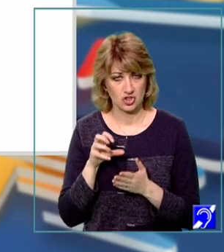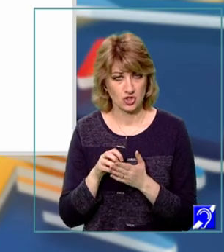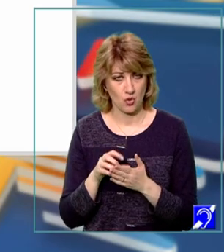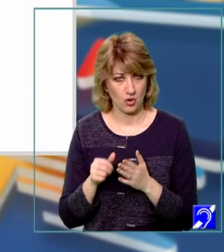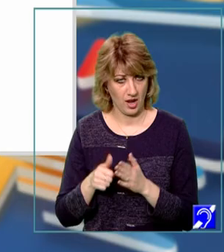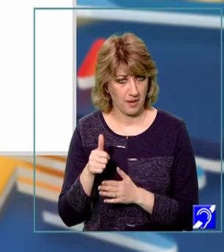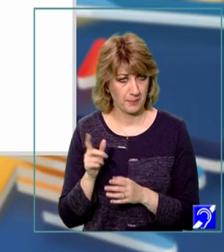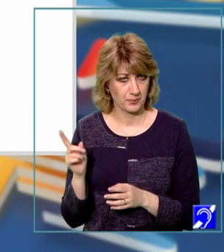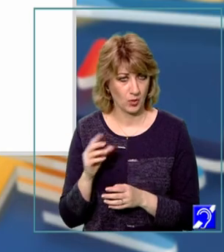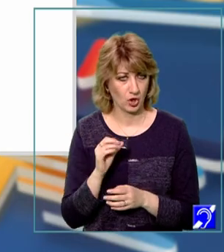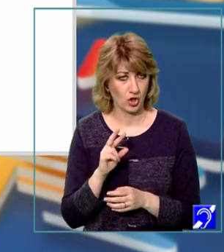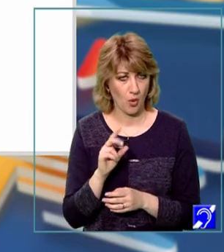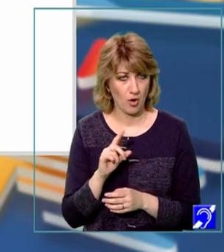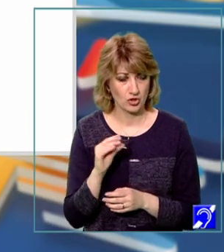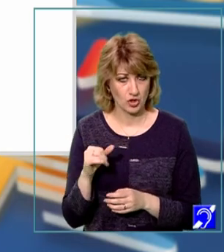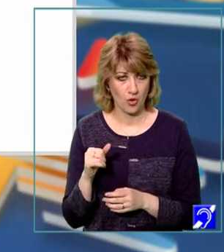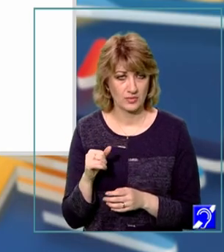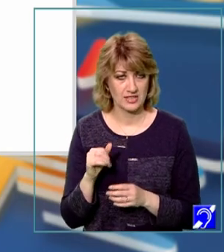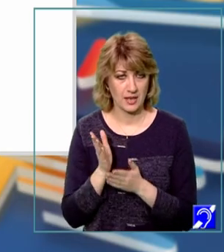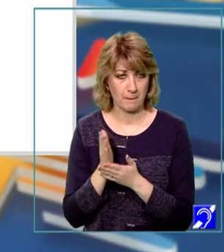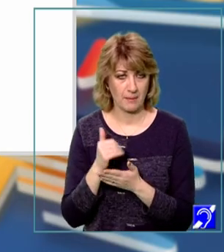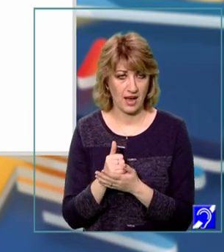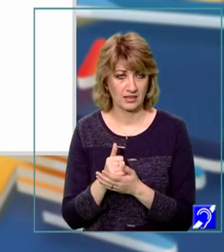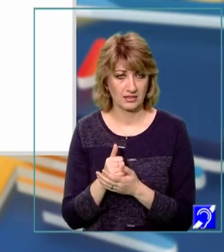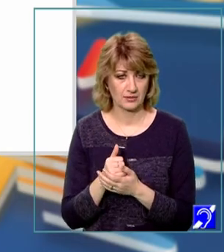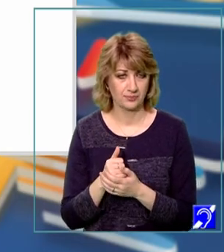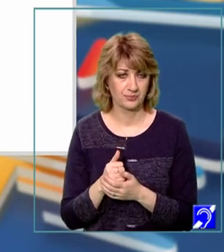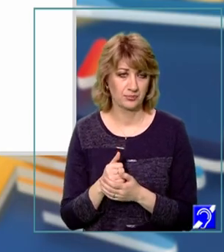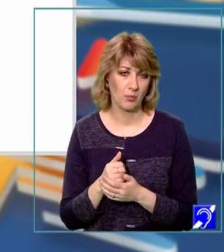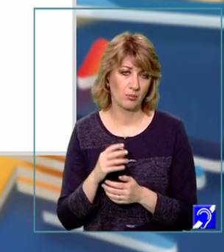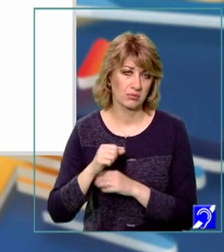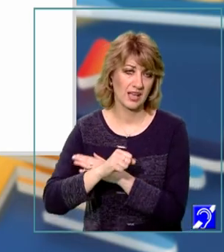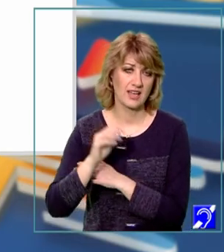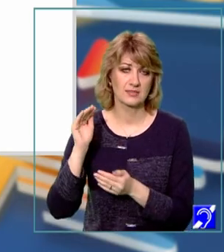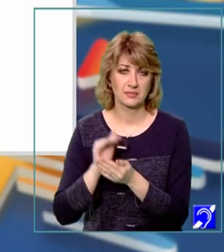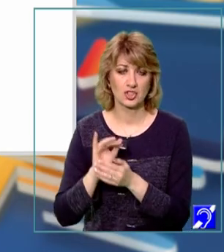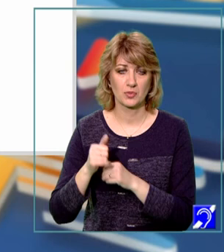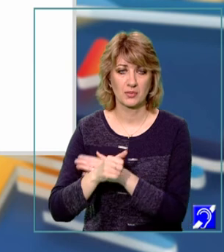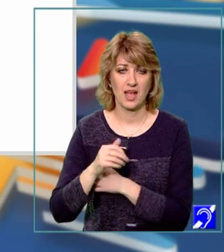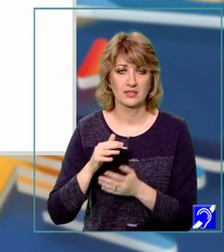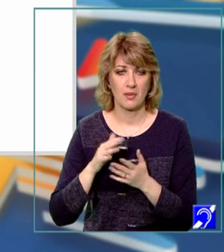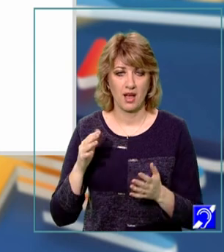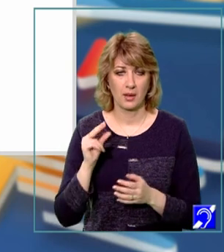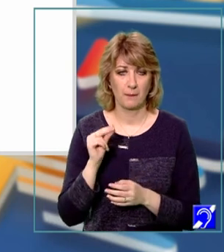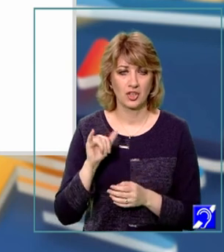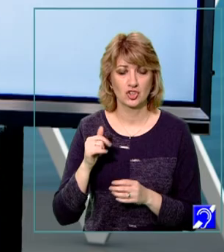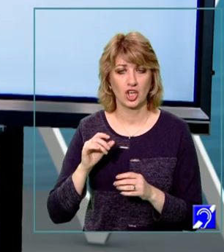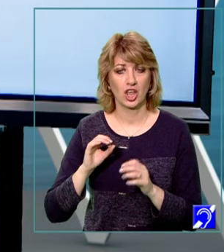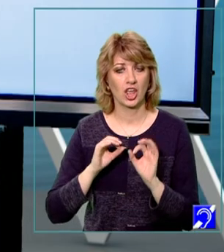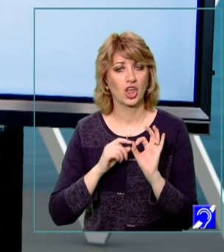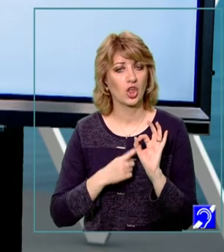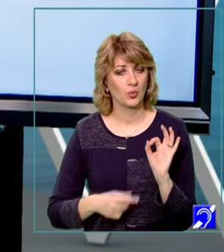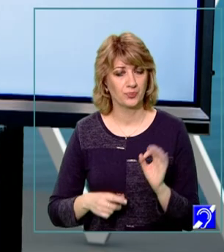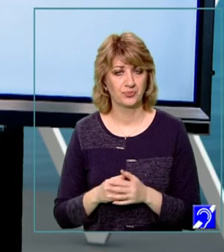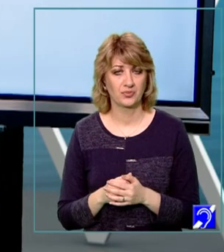că un cromozom se împarte într-un braț mic numit P și un braț mare numit Q. După